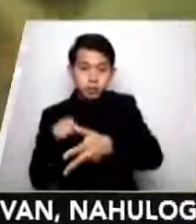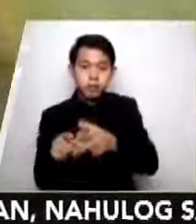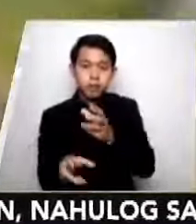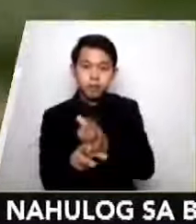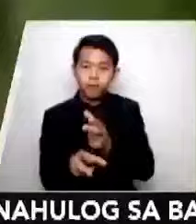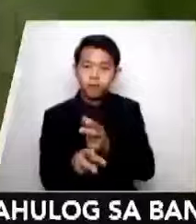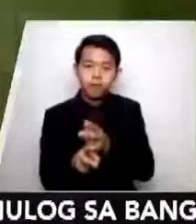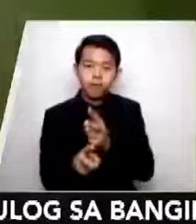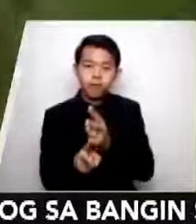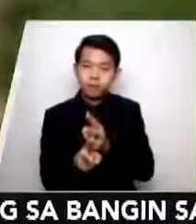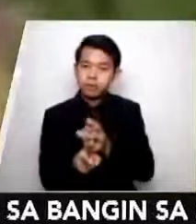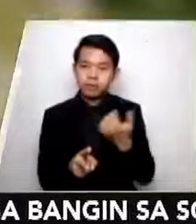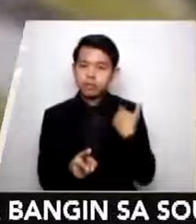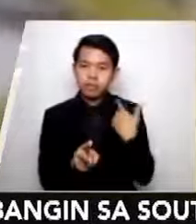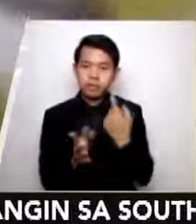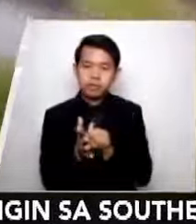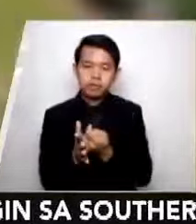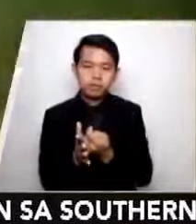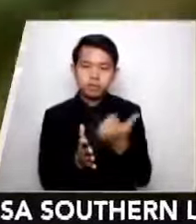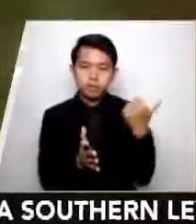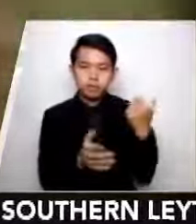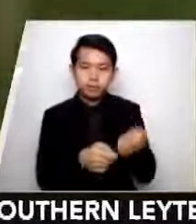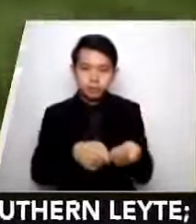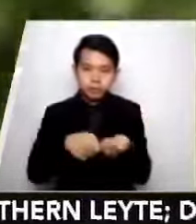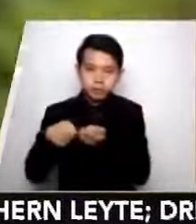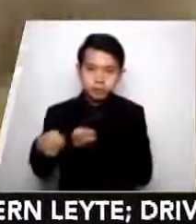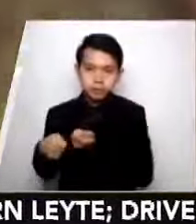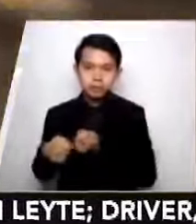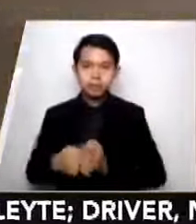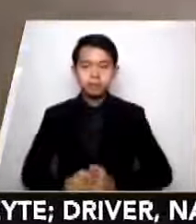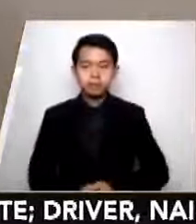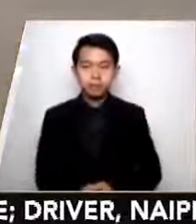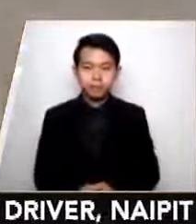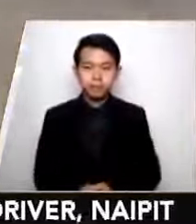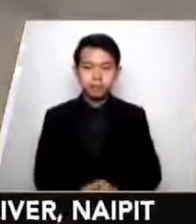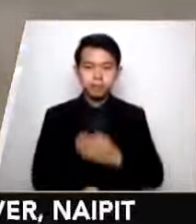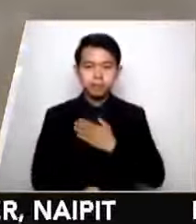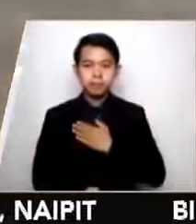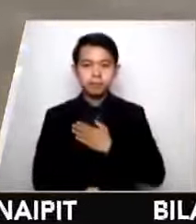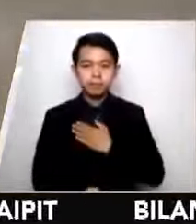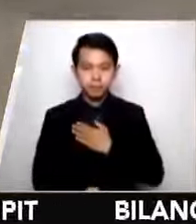Perez, nagbabalita para sa GMA Integrated News.